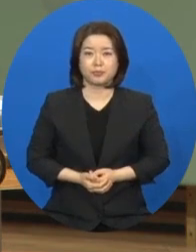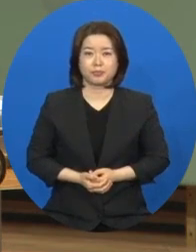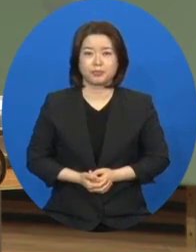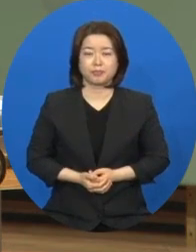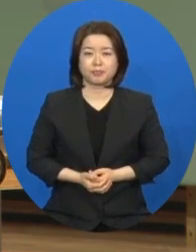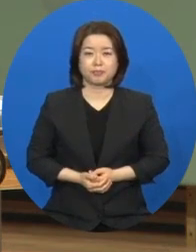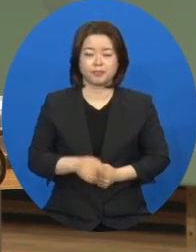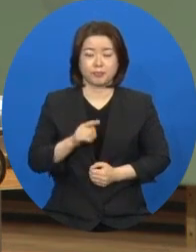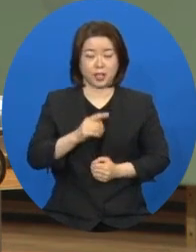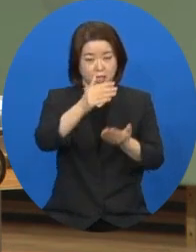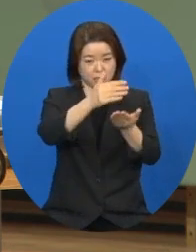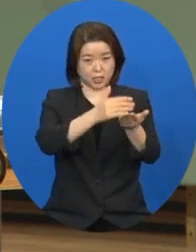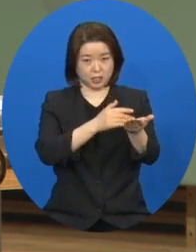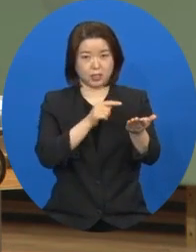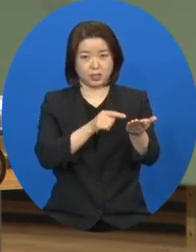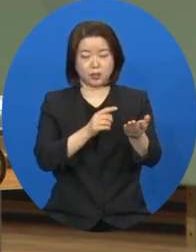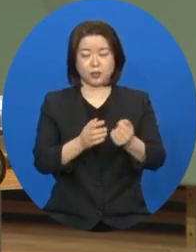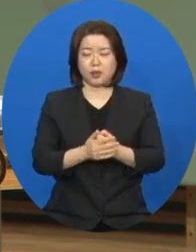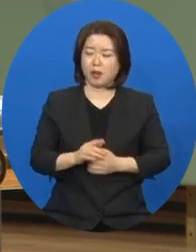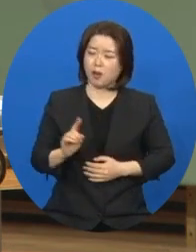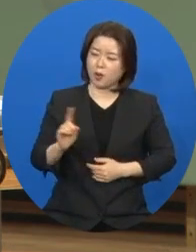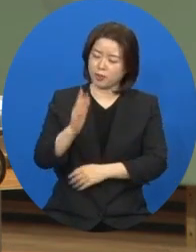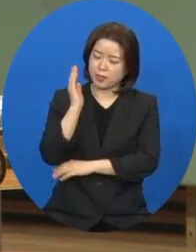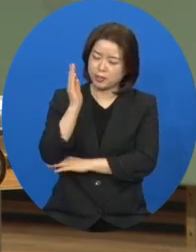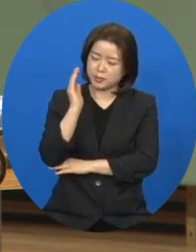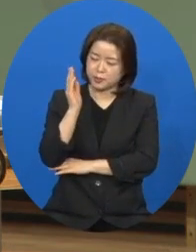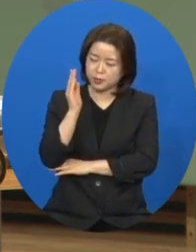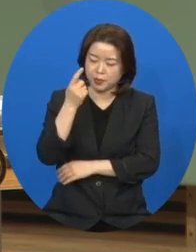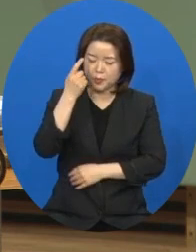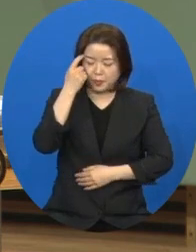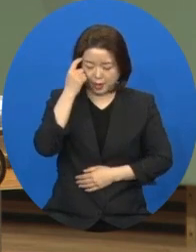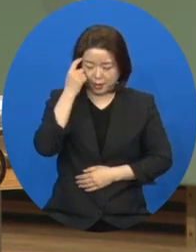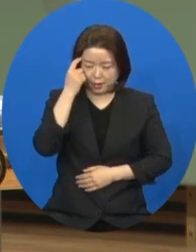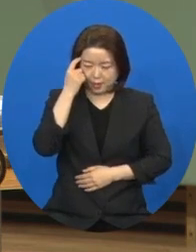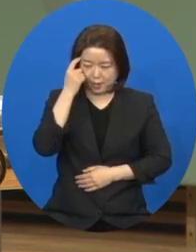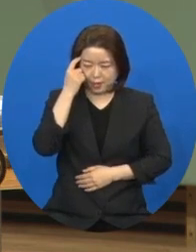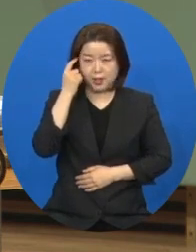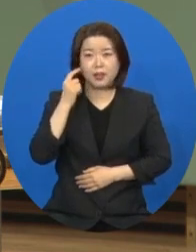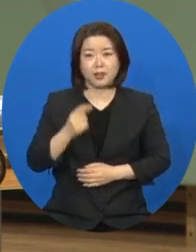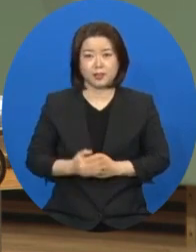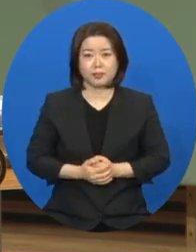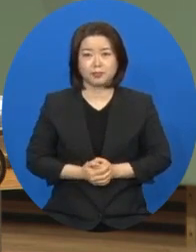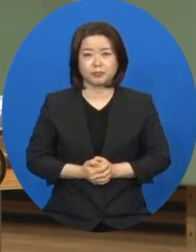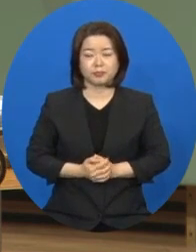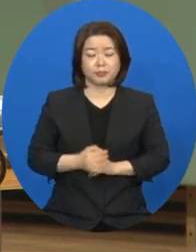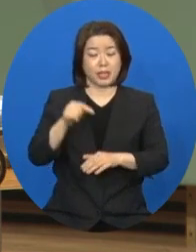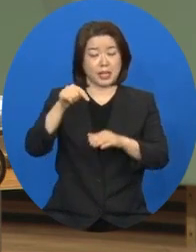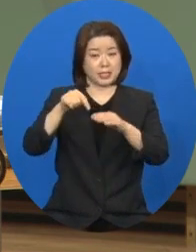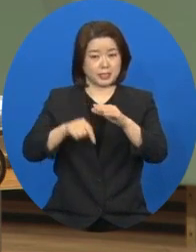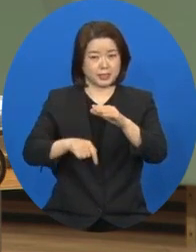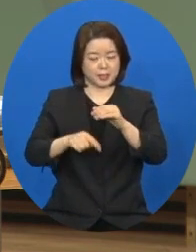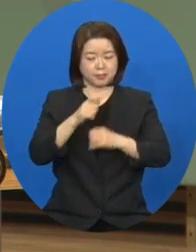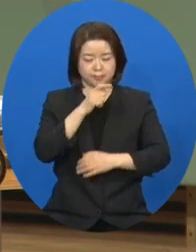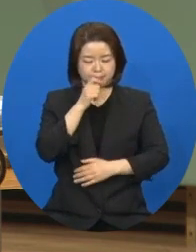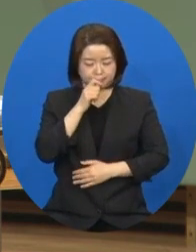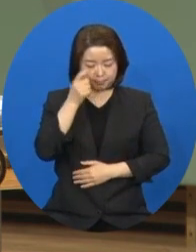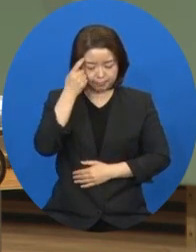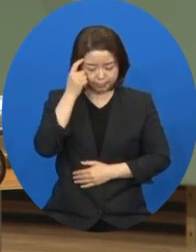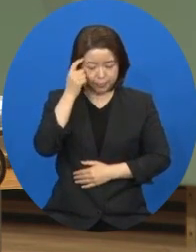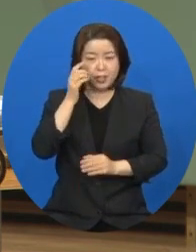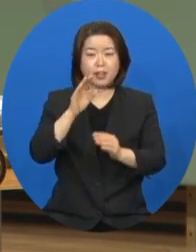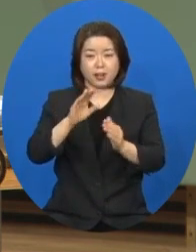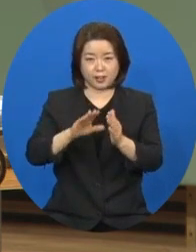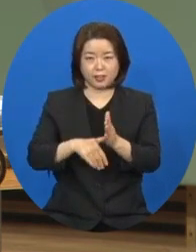이 본문으로 어떤 설교를 해야 될까 하고 깊이 생각하는 중에